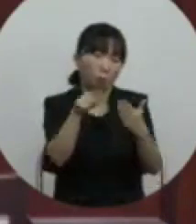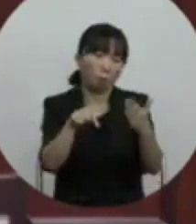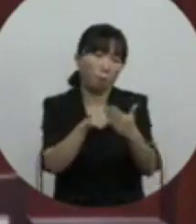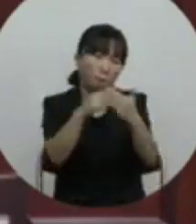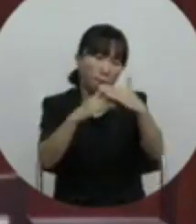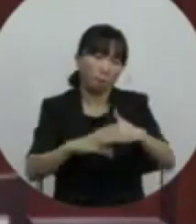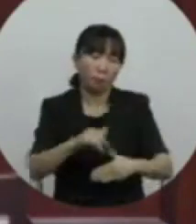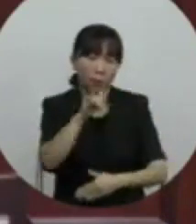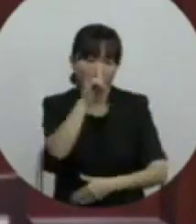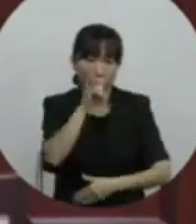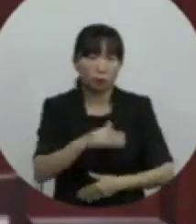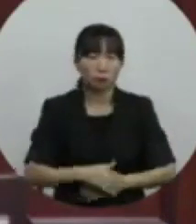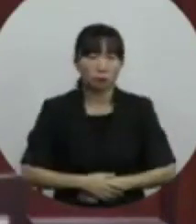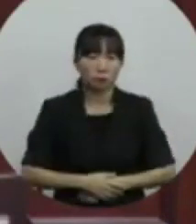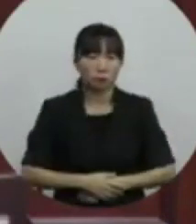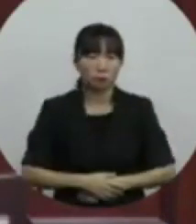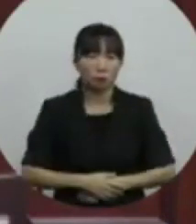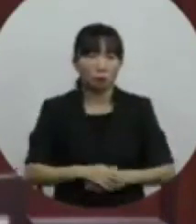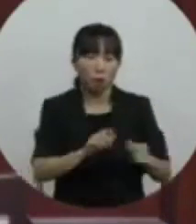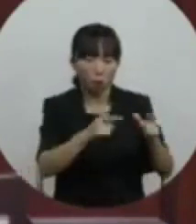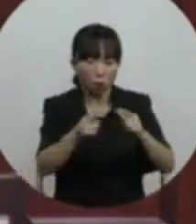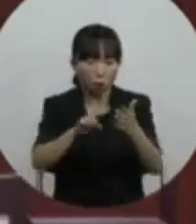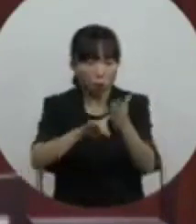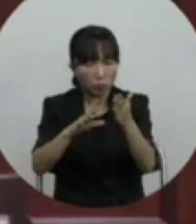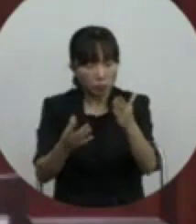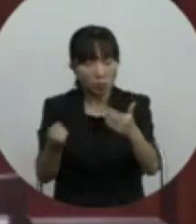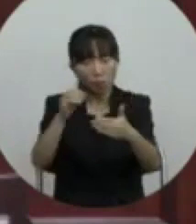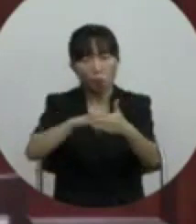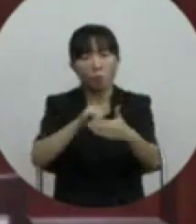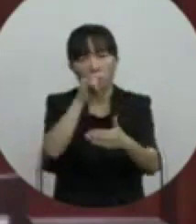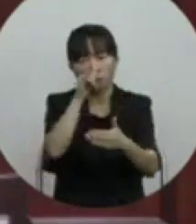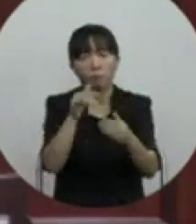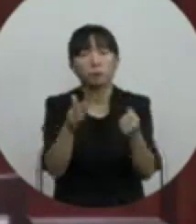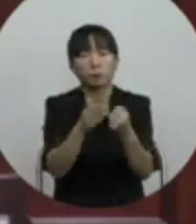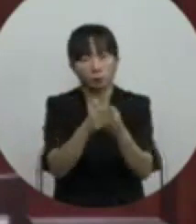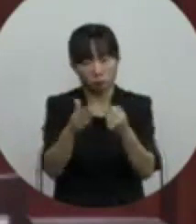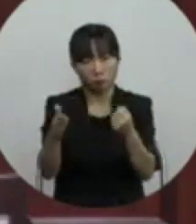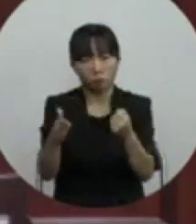장벽과 탄소 국경세가 적용되기 때문이죠.